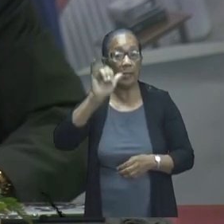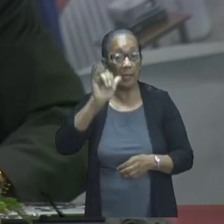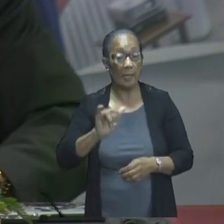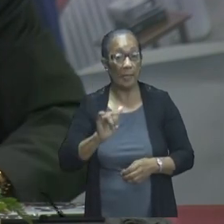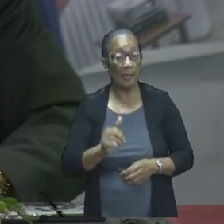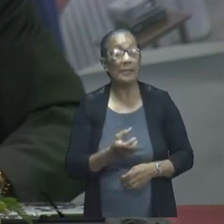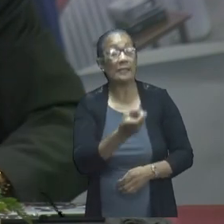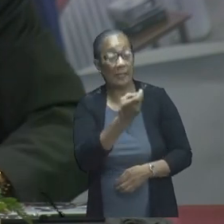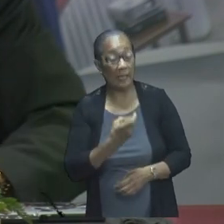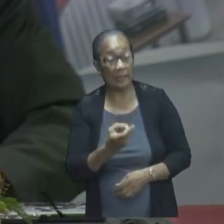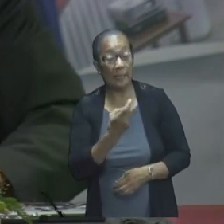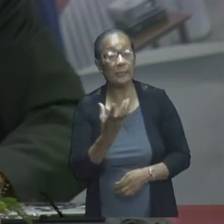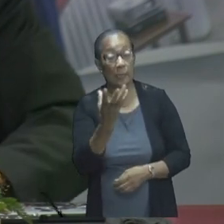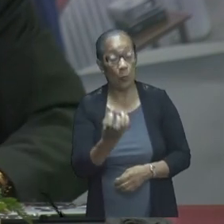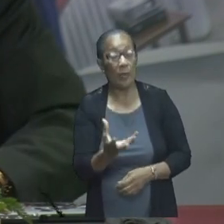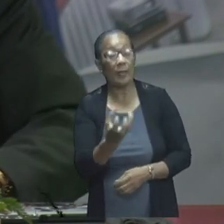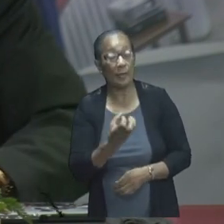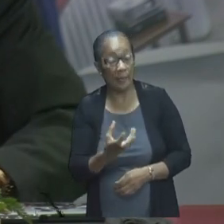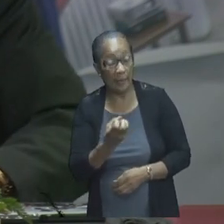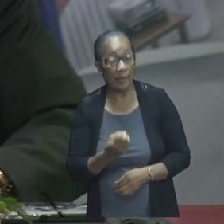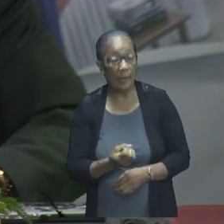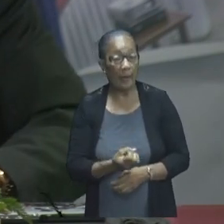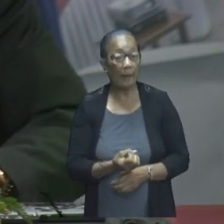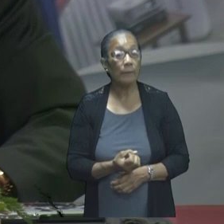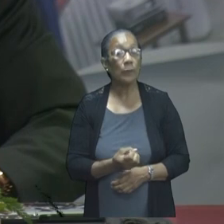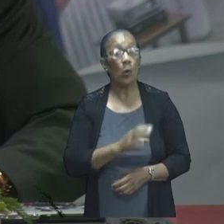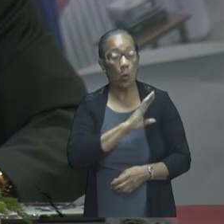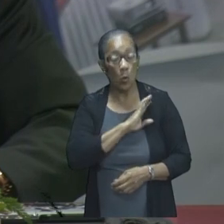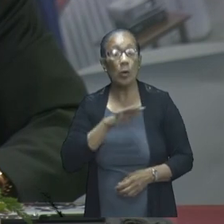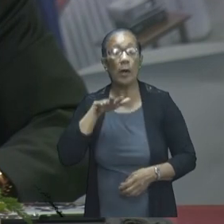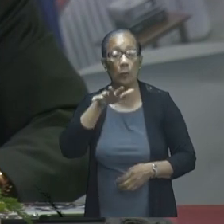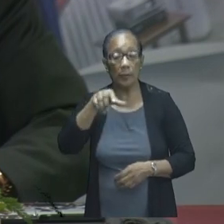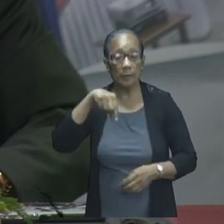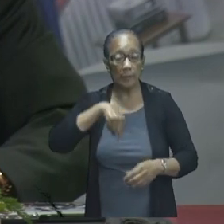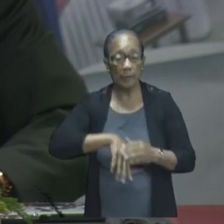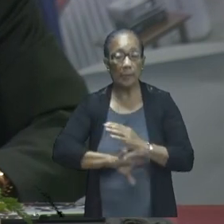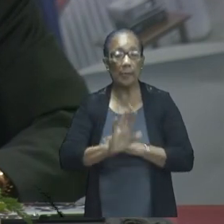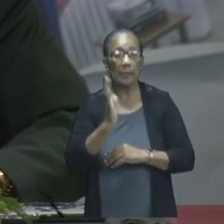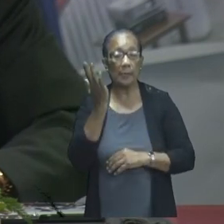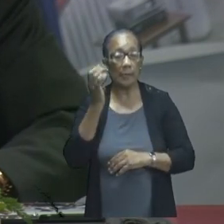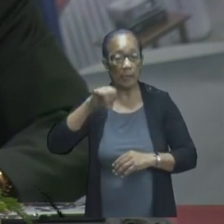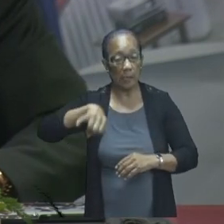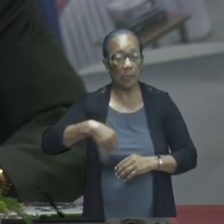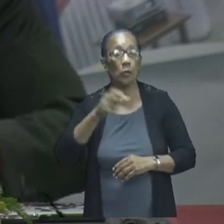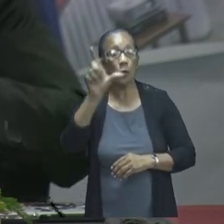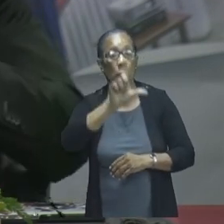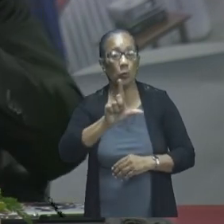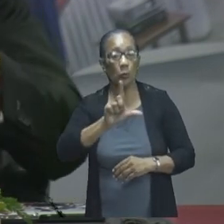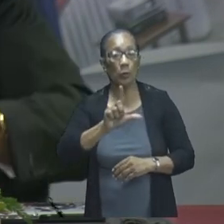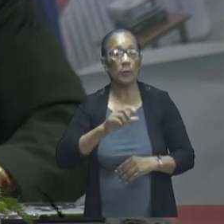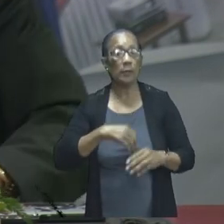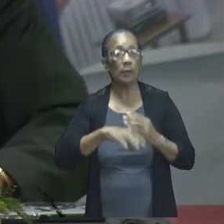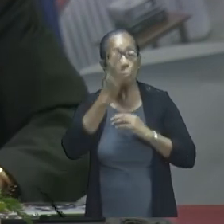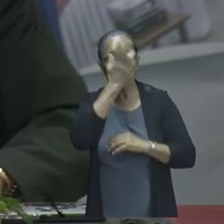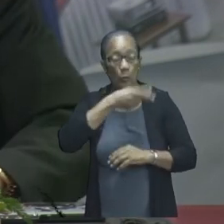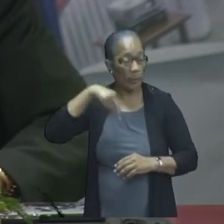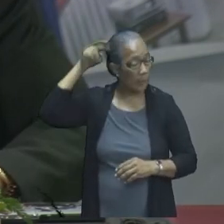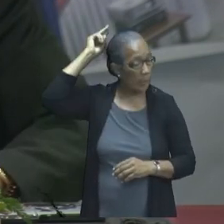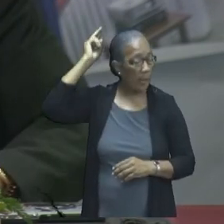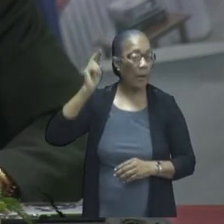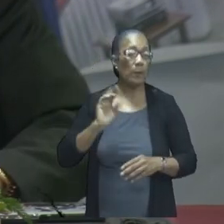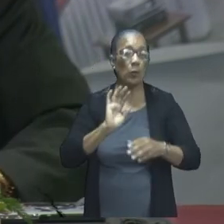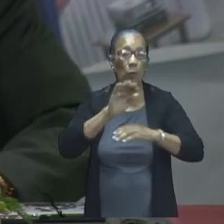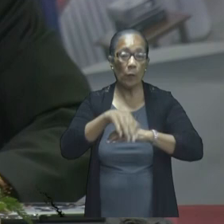tekenen met barbie dus tijdens haar afwezigheid en de eerste week van juli hier in suriname met name voor de agrarische